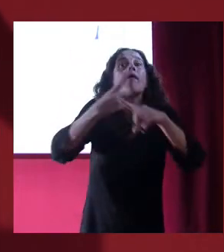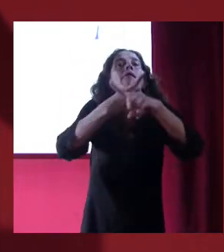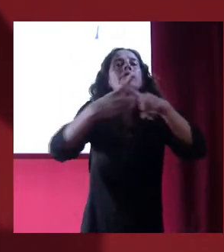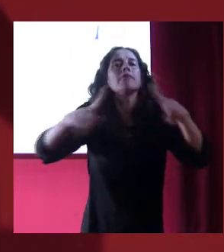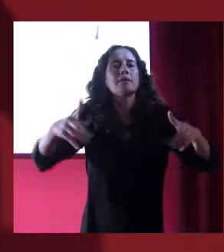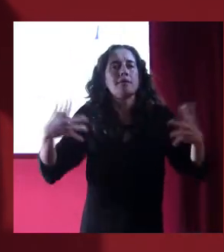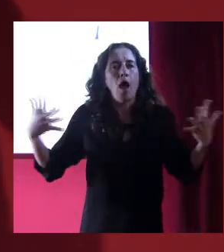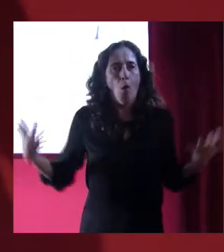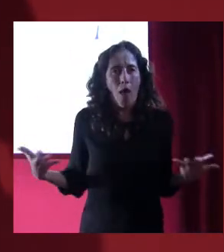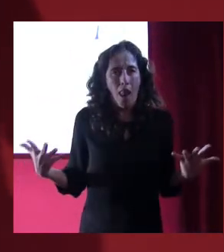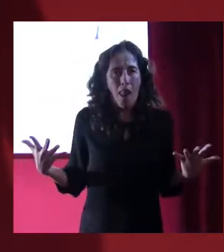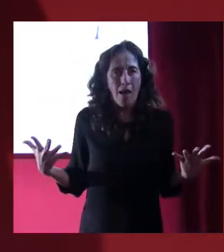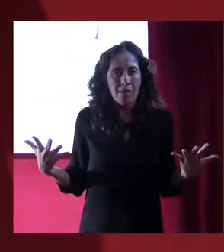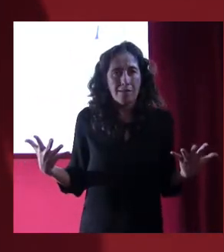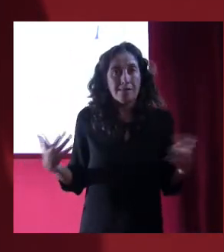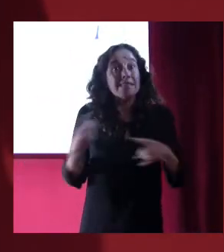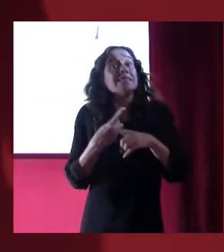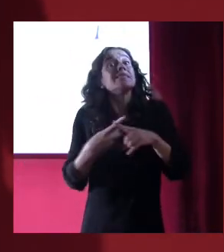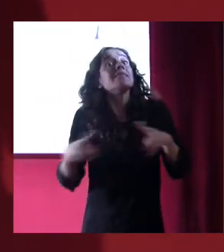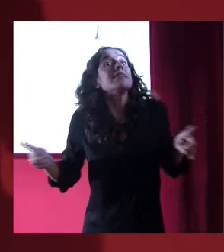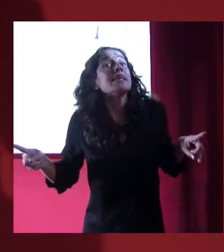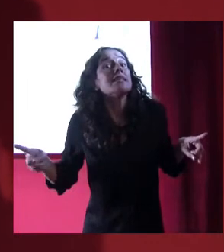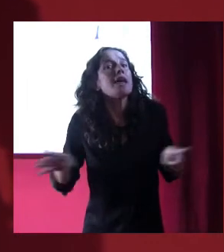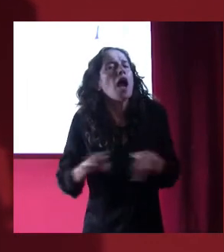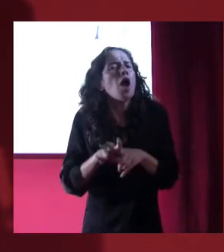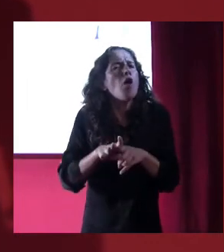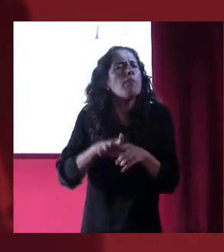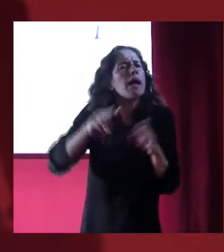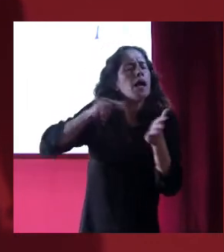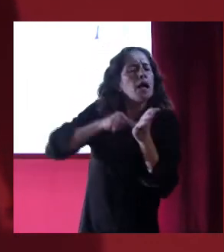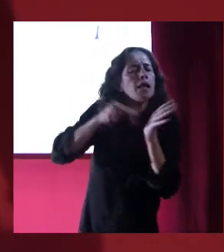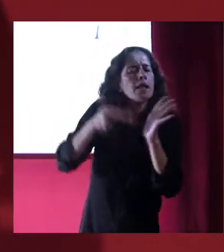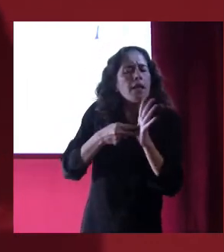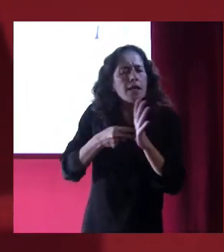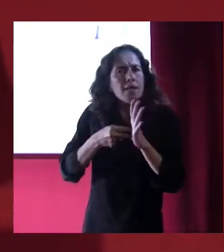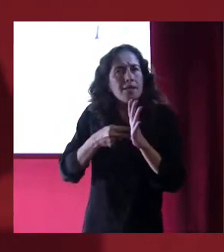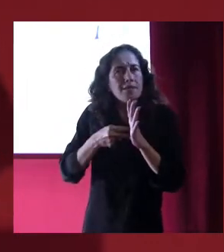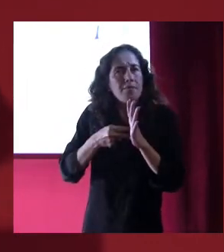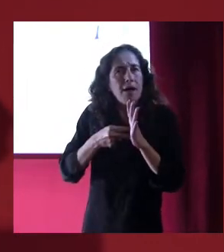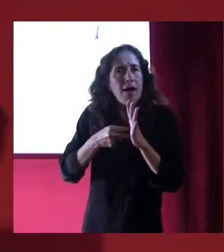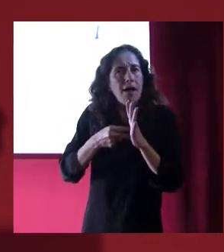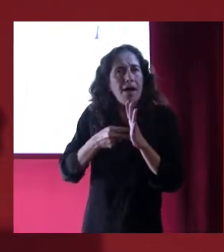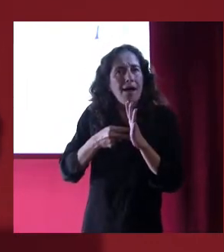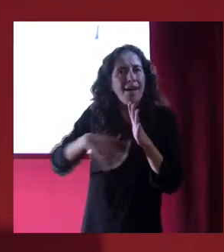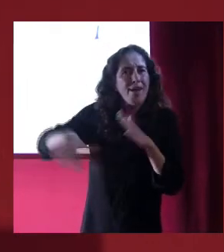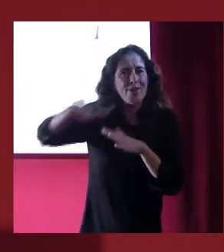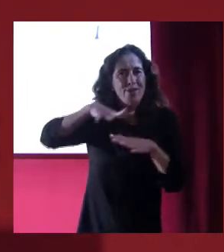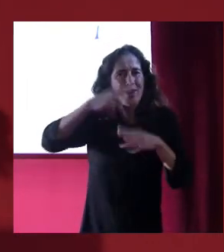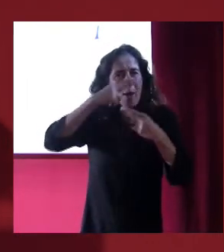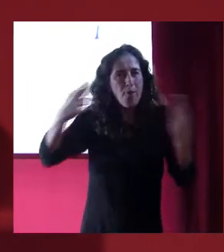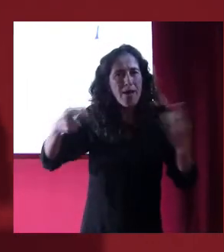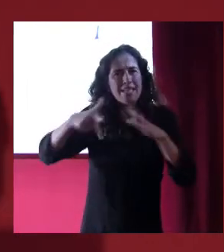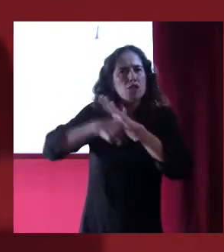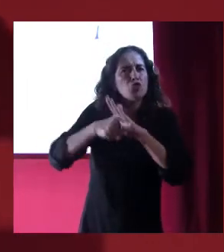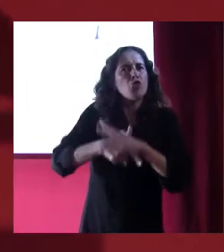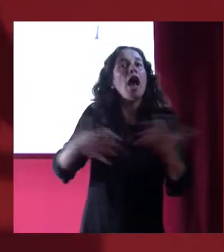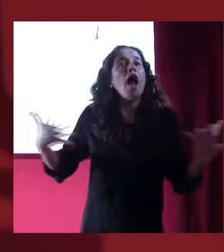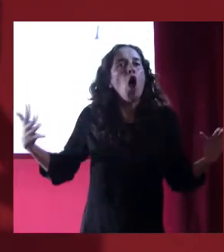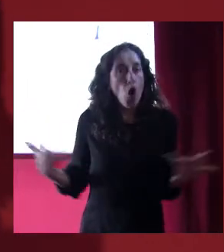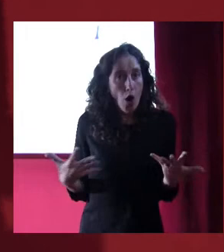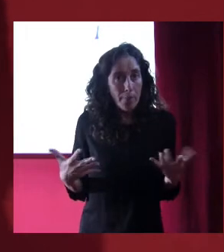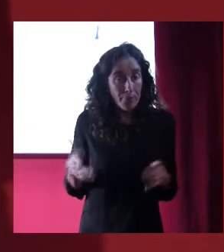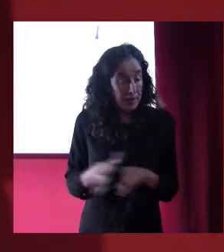diferència? La diferència és el dogmatisme amb el que ara mateix s'està actuant sobre l'espai públic. I aquesta